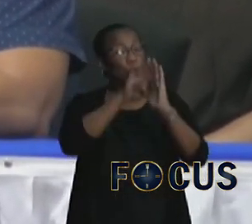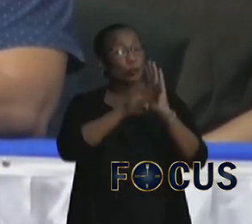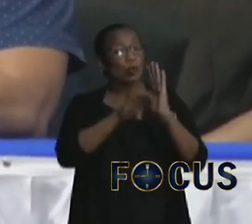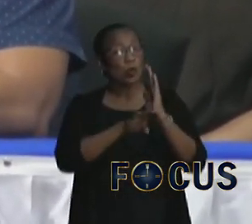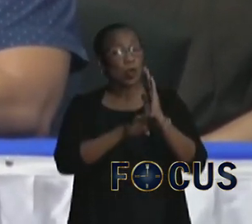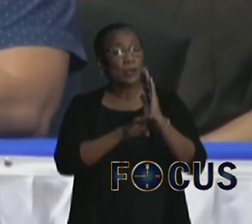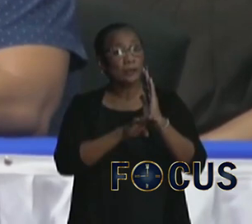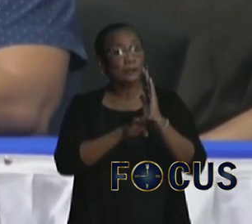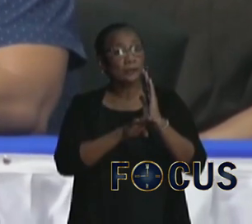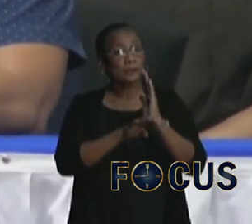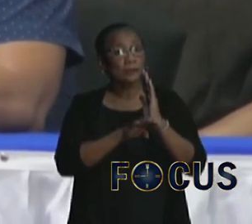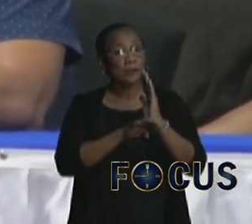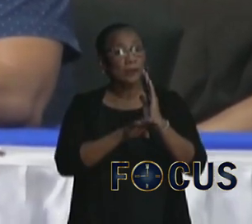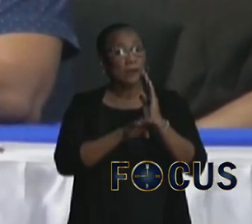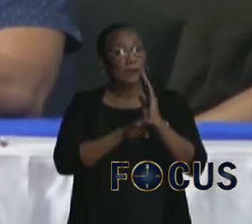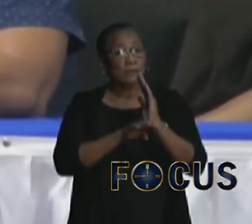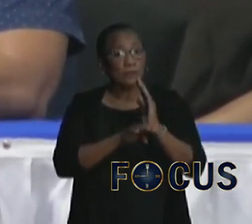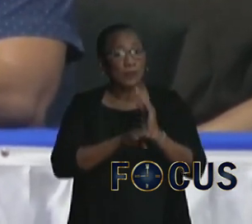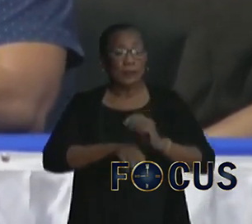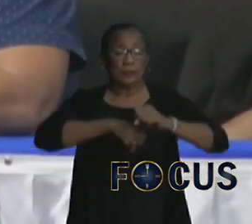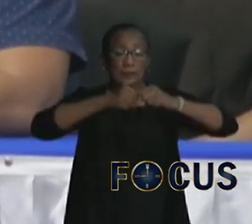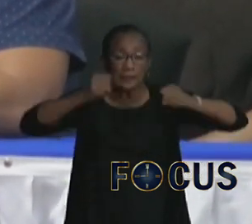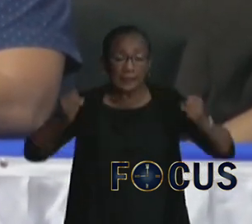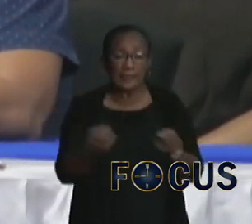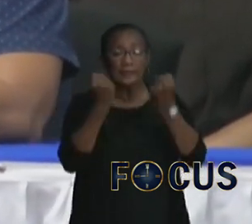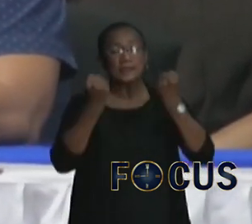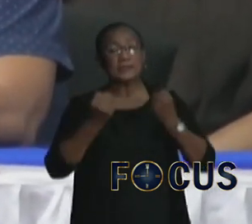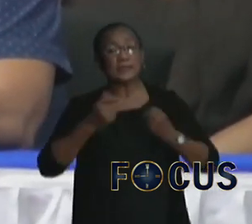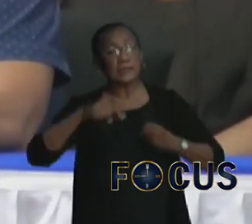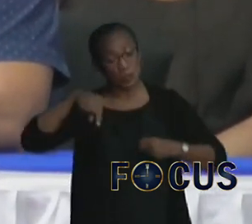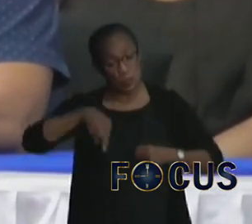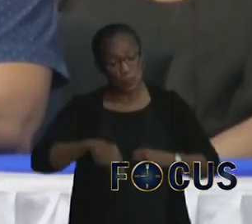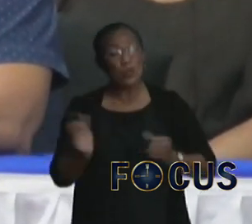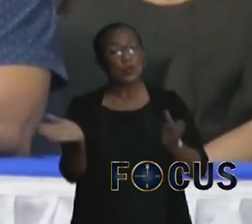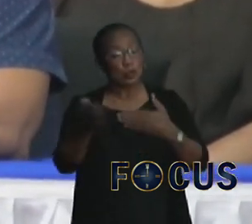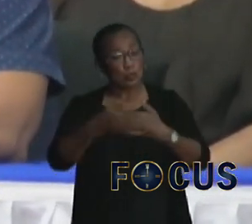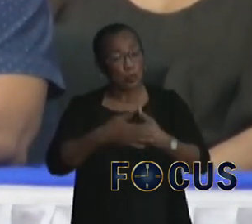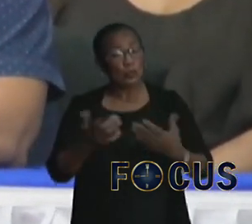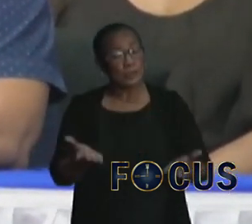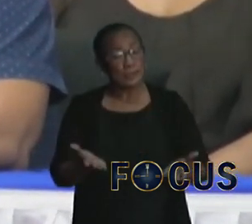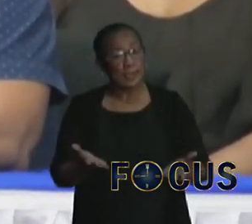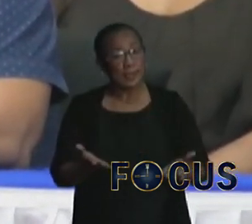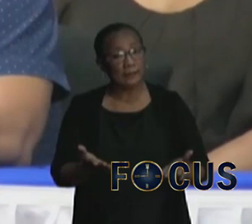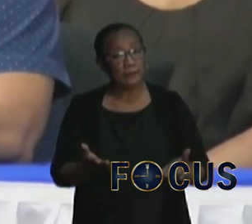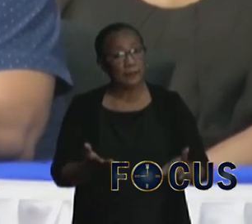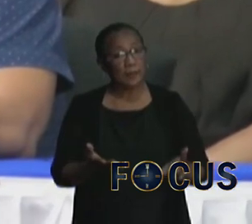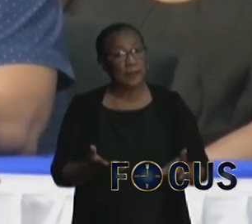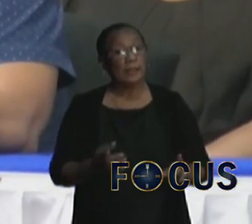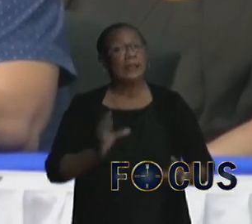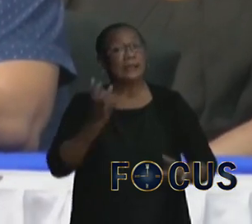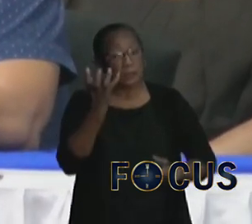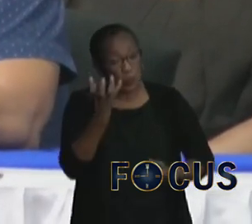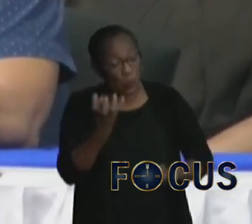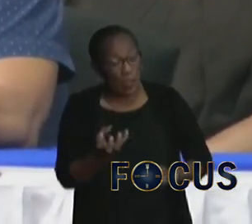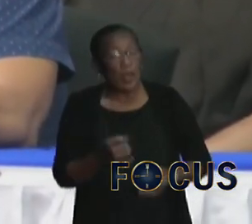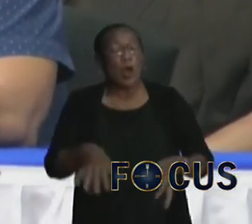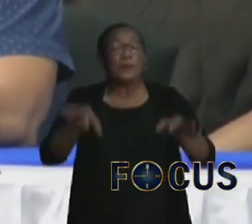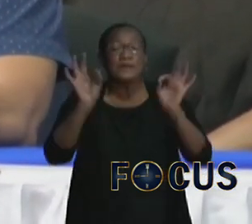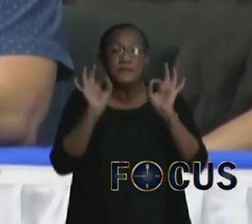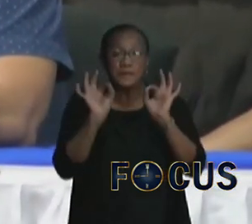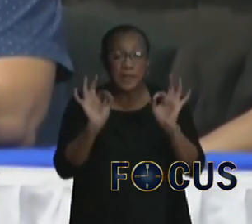die industrieën die vooralsnog gesloten zijn, zodat ze wel op een veilige